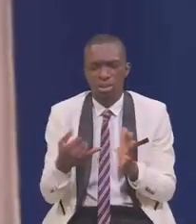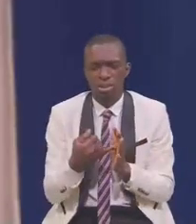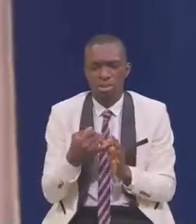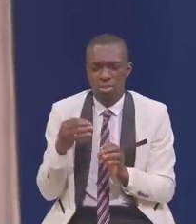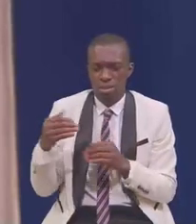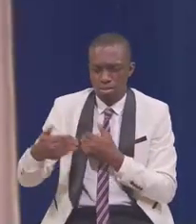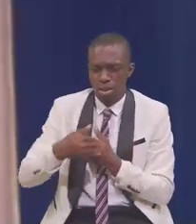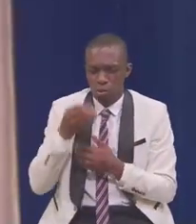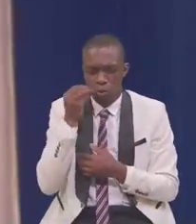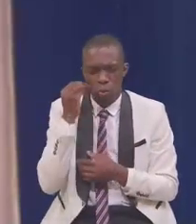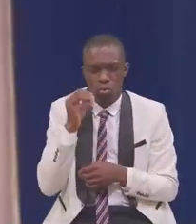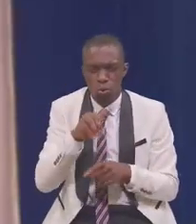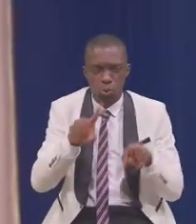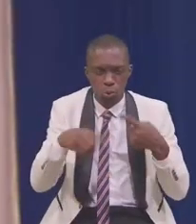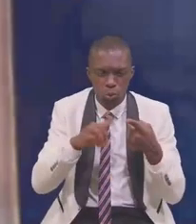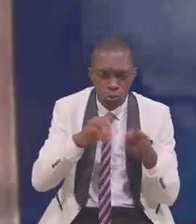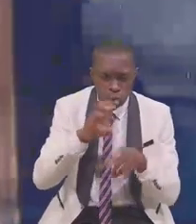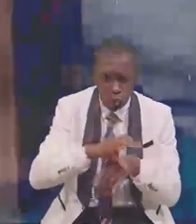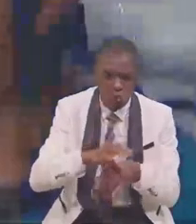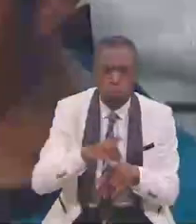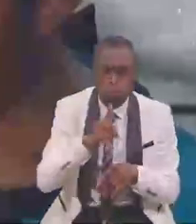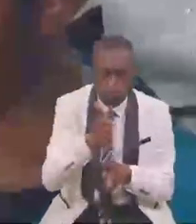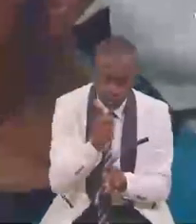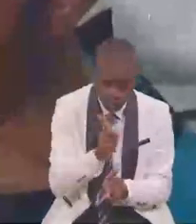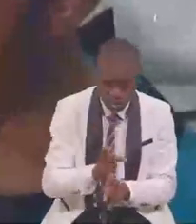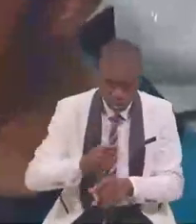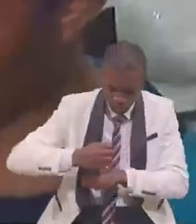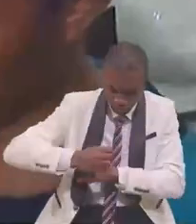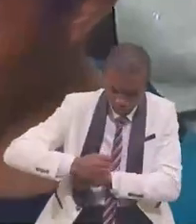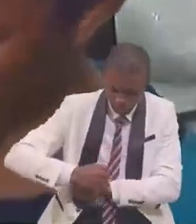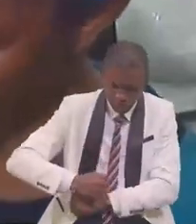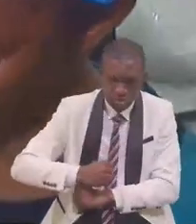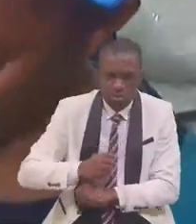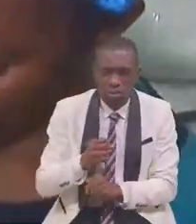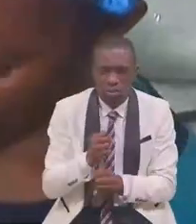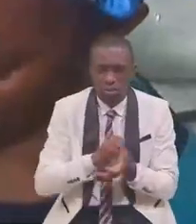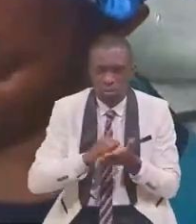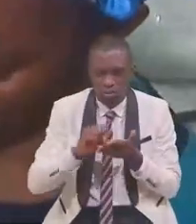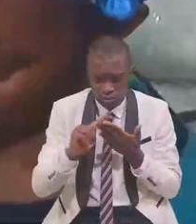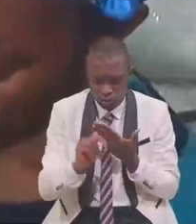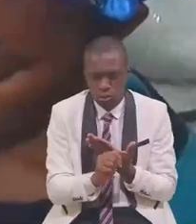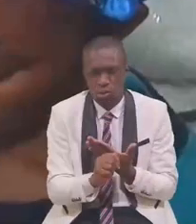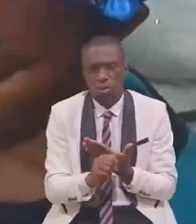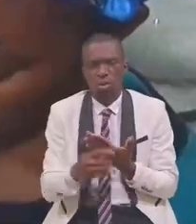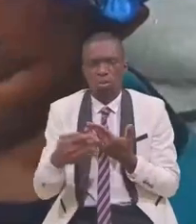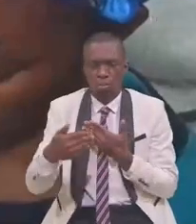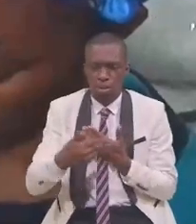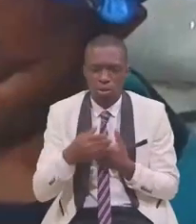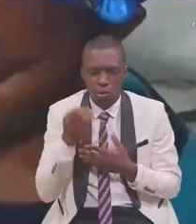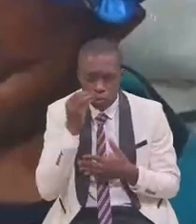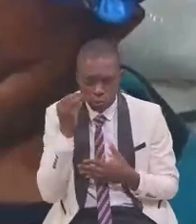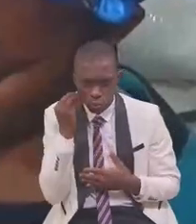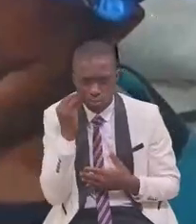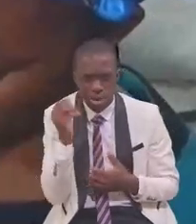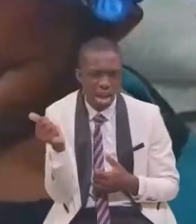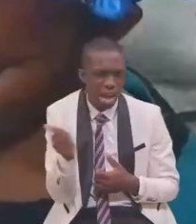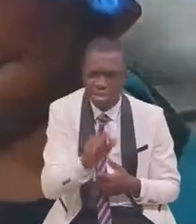préservez à la maison. Vous la préservez à l'église. Retournez à la maison. Vous allez l'amener à la maison. La préservation. Alors, vous serez préservé dans